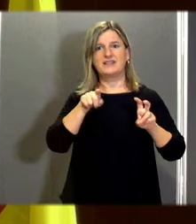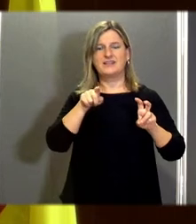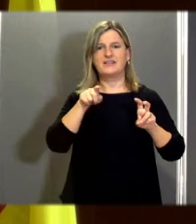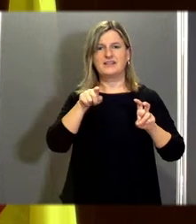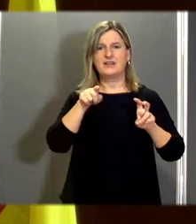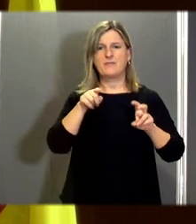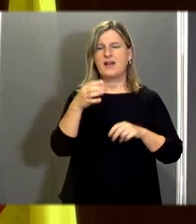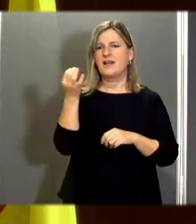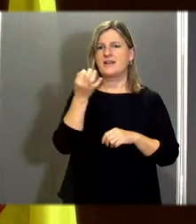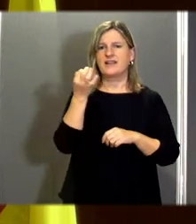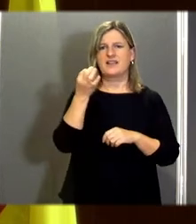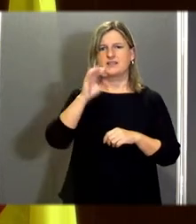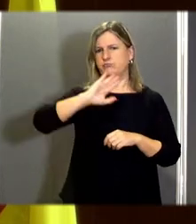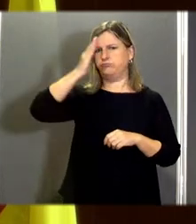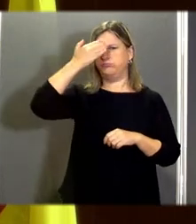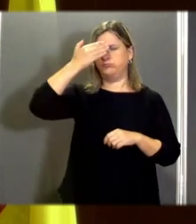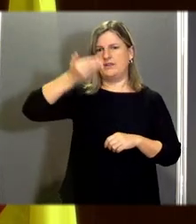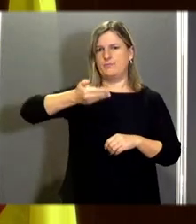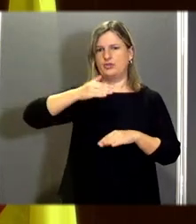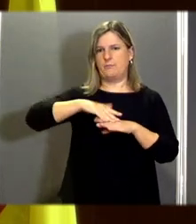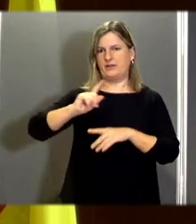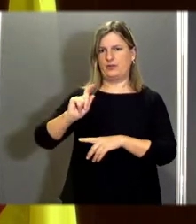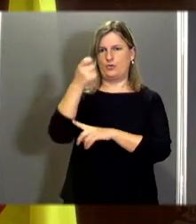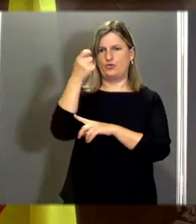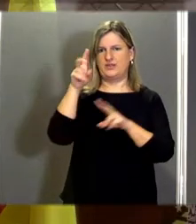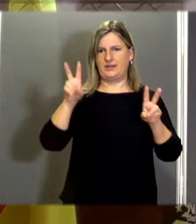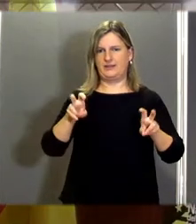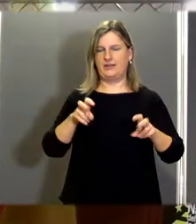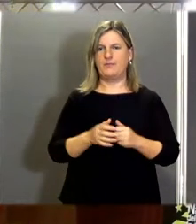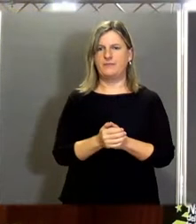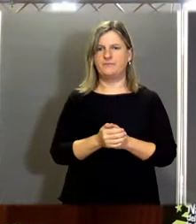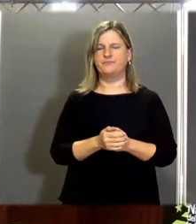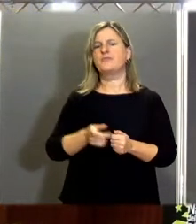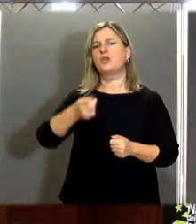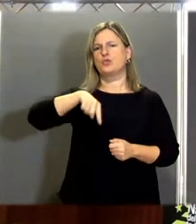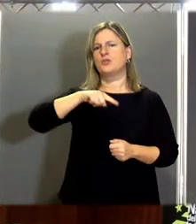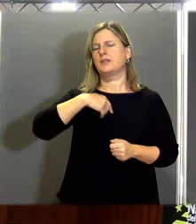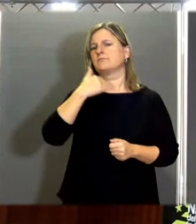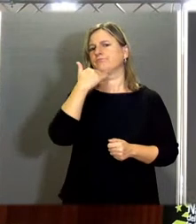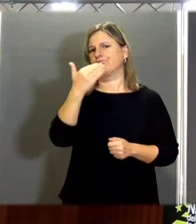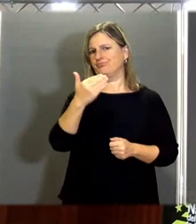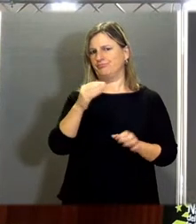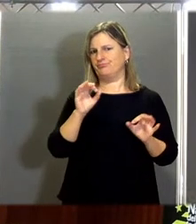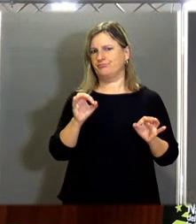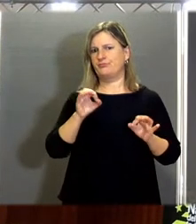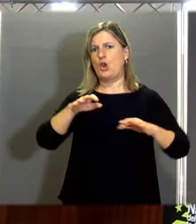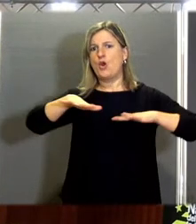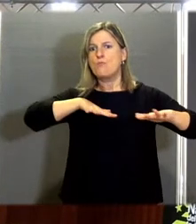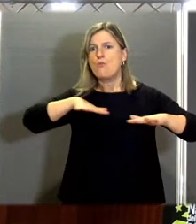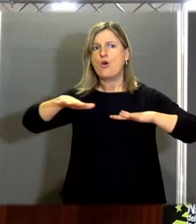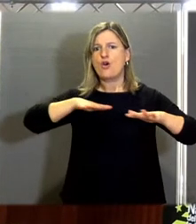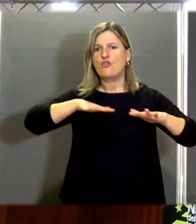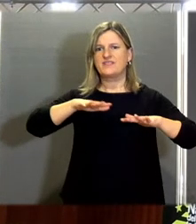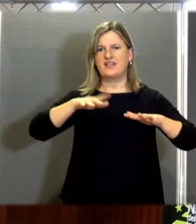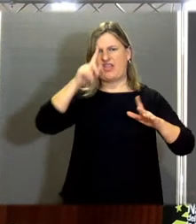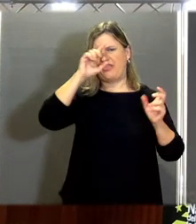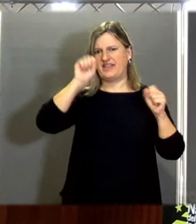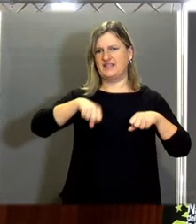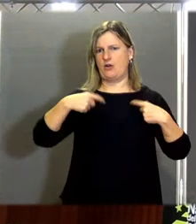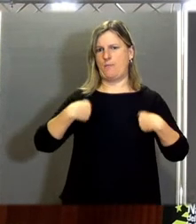en aquest sentit són un element clau per arribar a bon port. Som conscients que mobilitzar-se és una decisió